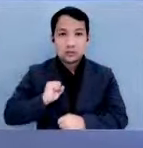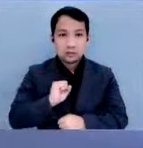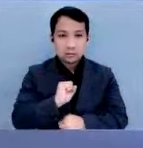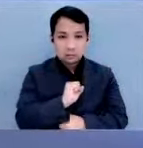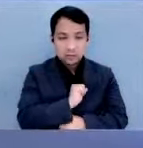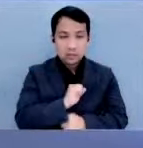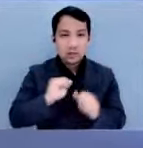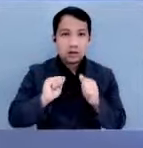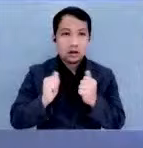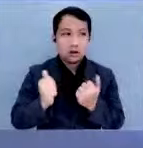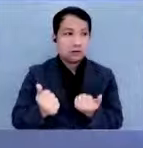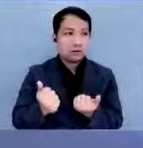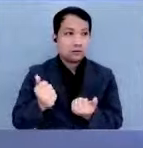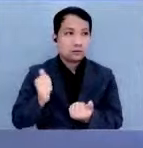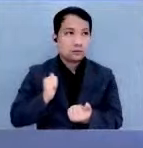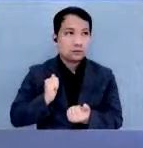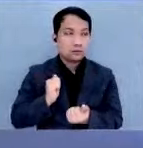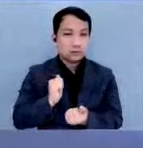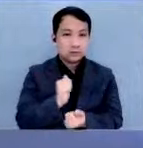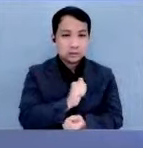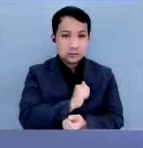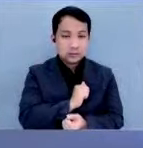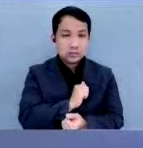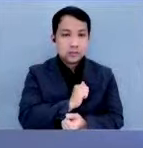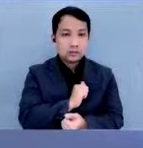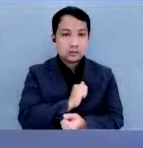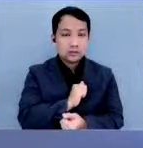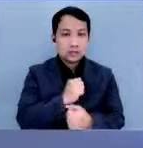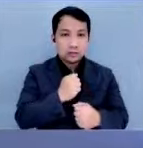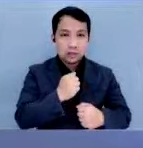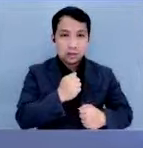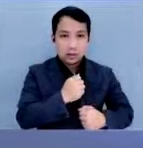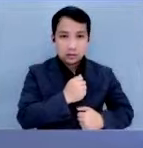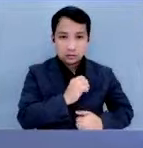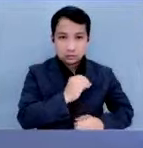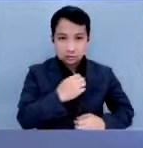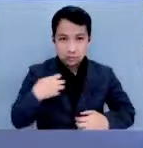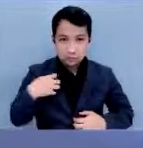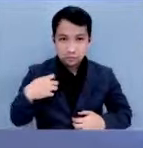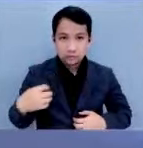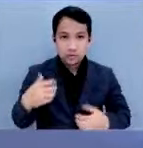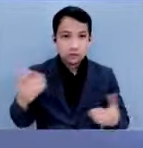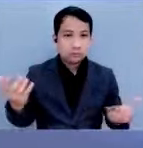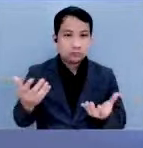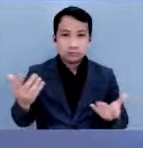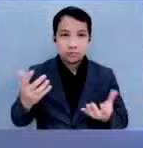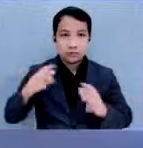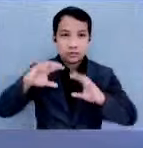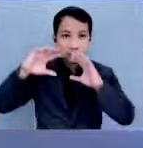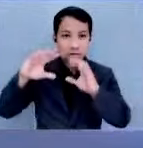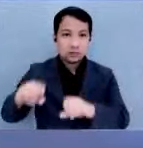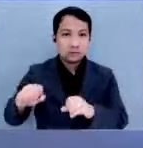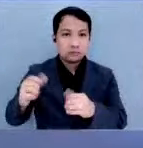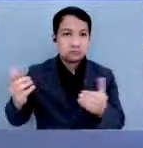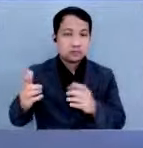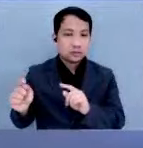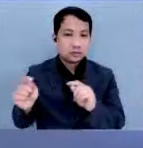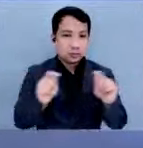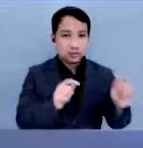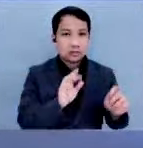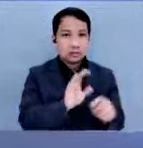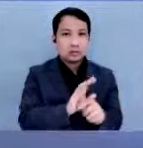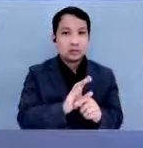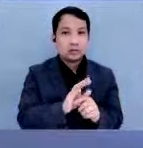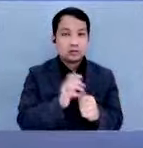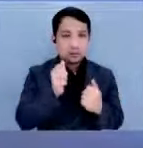ng Senate Sergeant at Arms. Maaari siyang ikulong sa kung saan mang iturong kulungan ng Senado hanggang sumunod siya